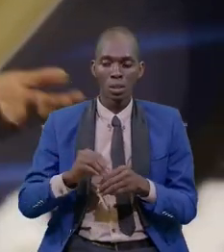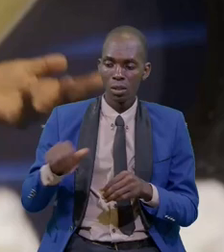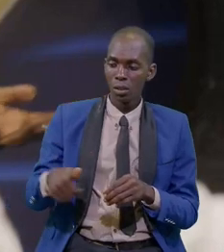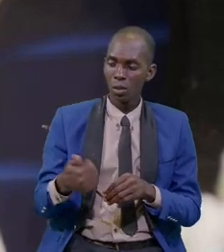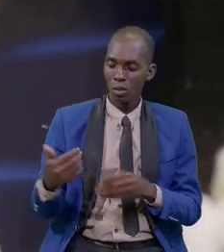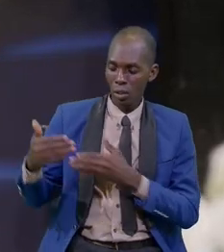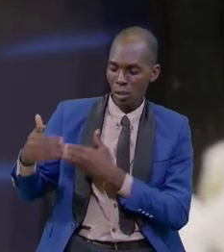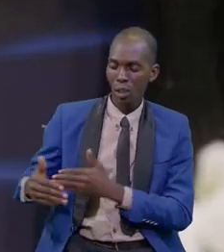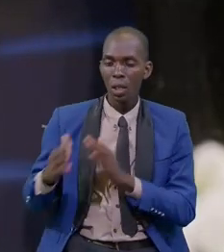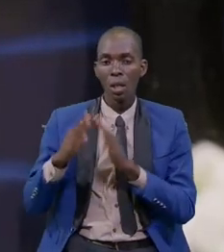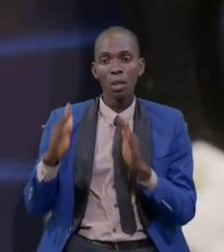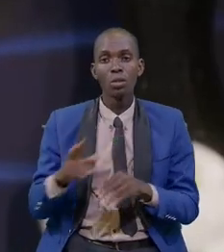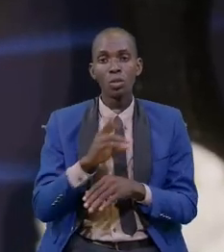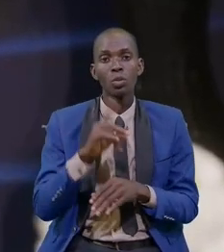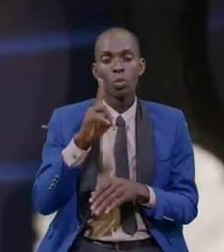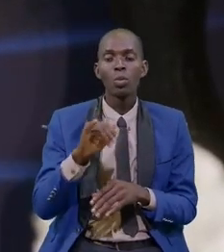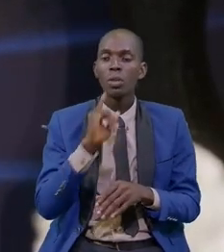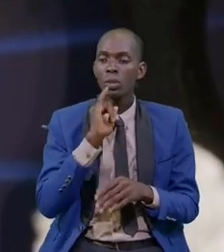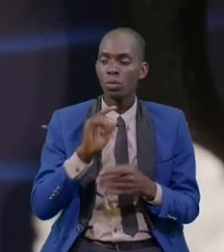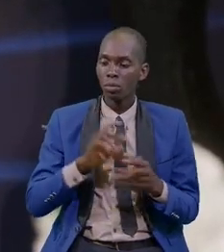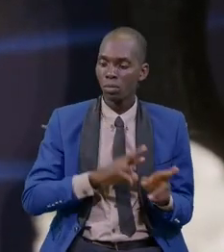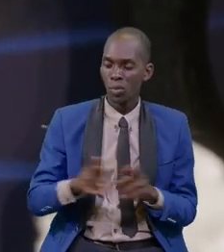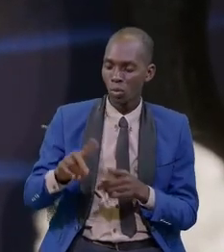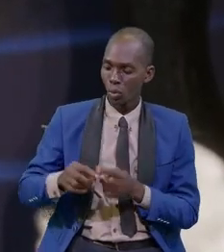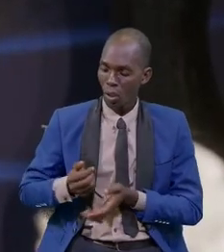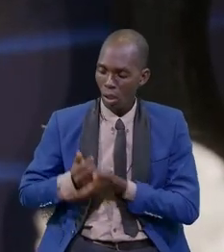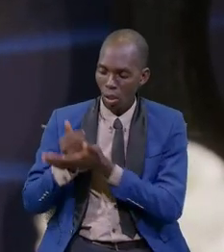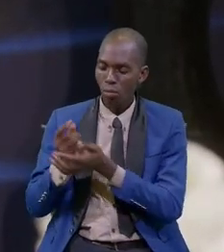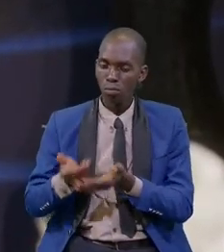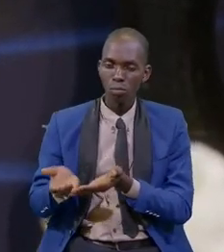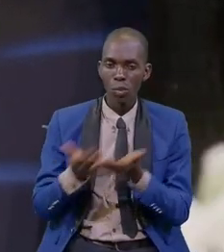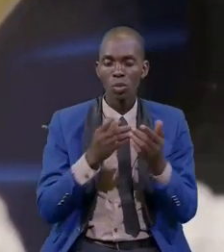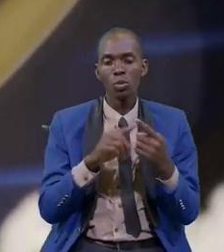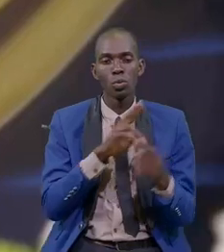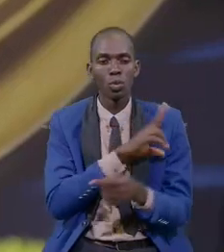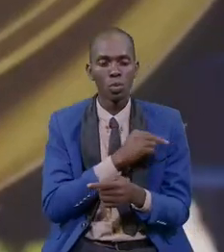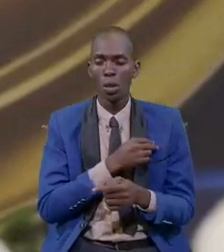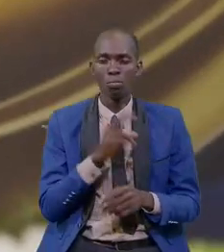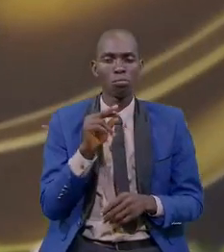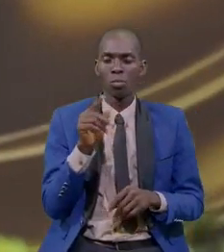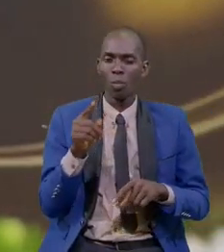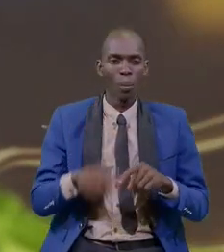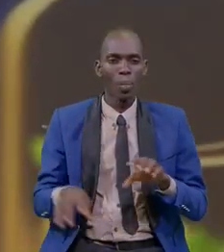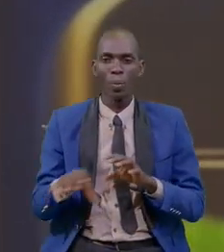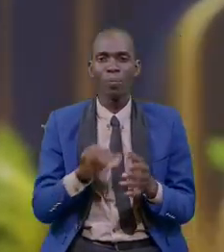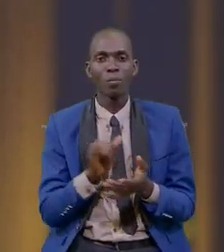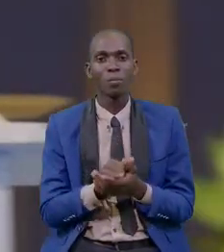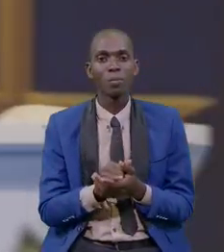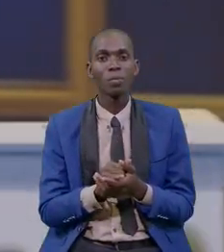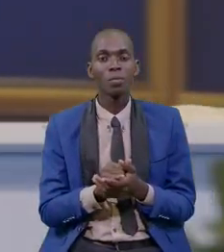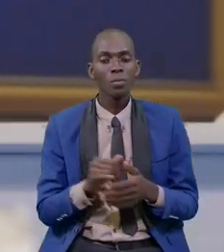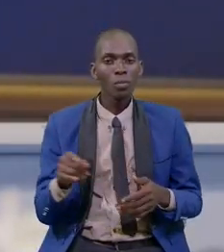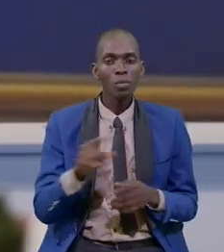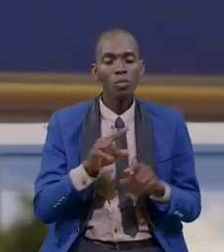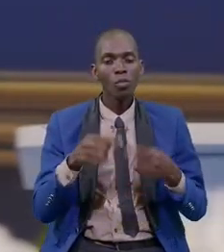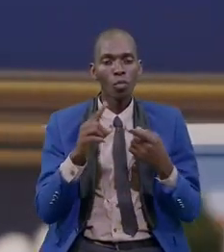il n'y a personne pour l'aider à aller à l'hôpital. Non, il ne peut pas le faire, on ne peut pas le faire. Ils iront adorer dans des